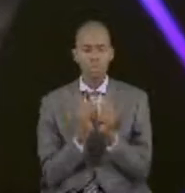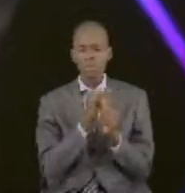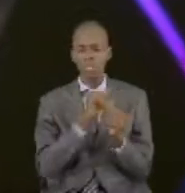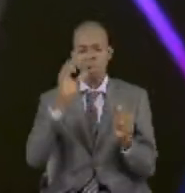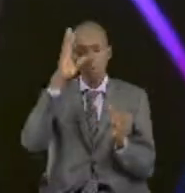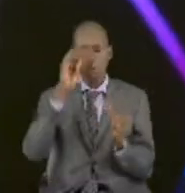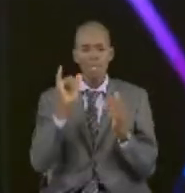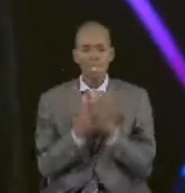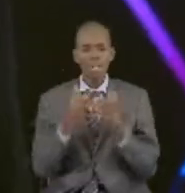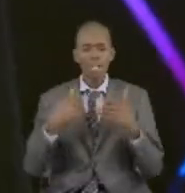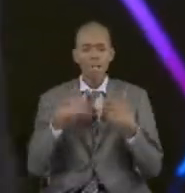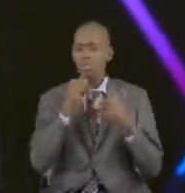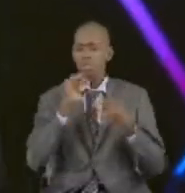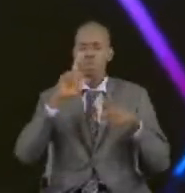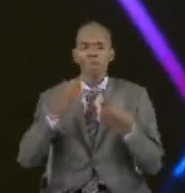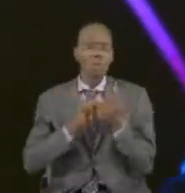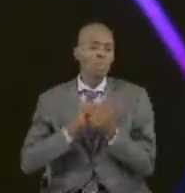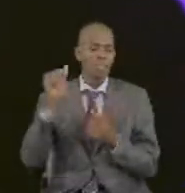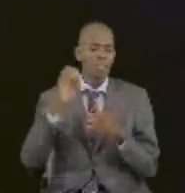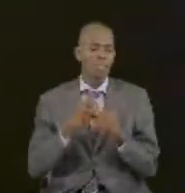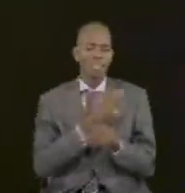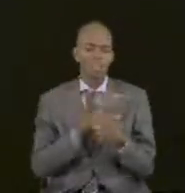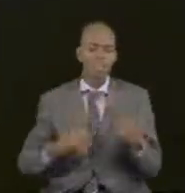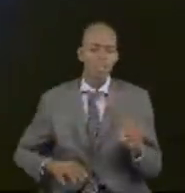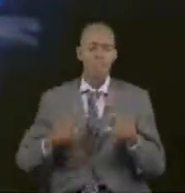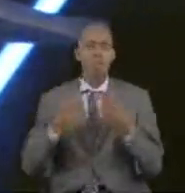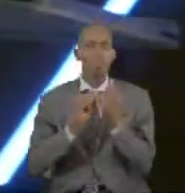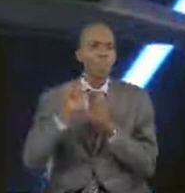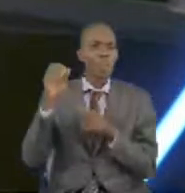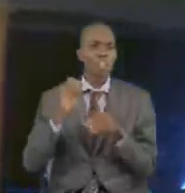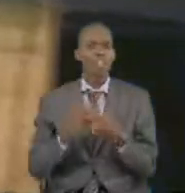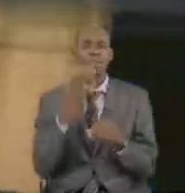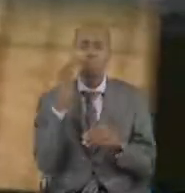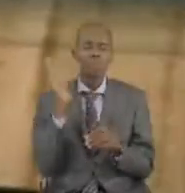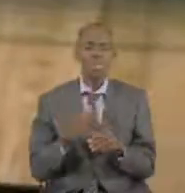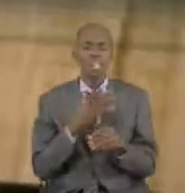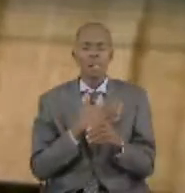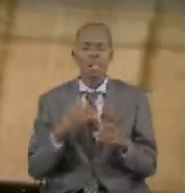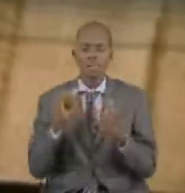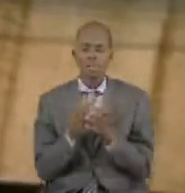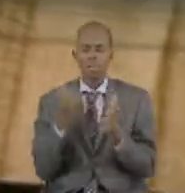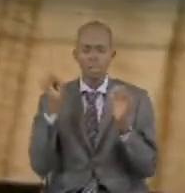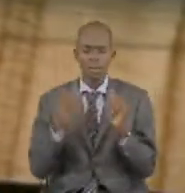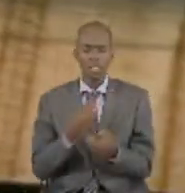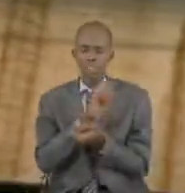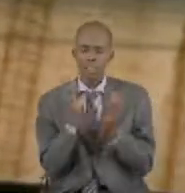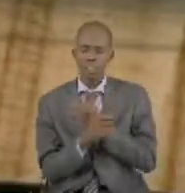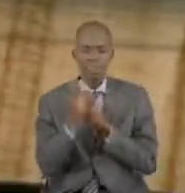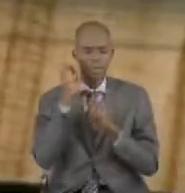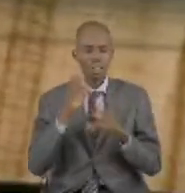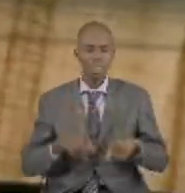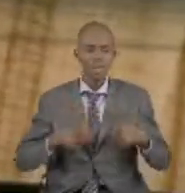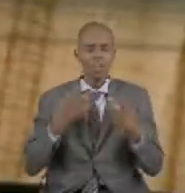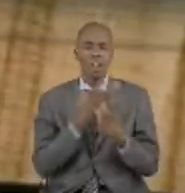qui était le loyer de crise si éloigné six plongées dans le mal et que tu as maintenant changer sa vie et que manas